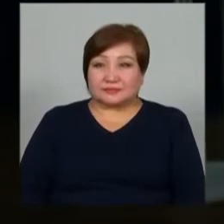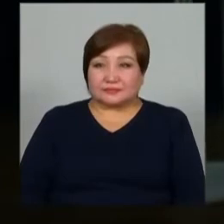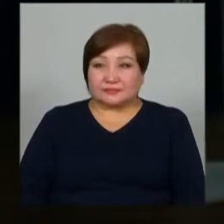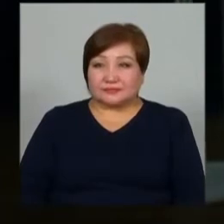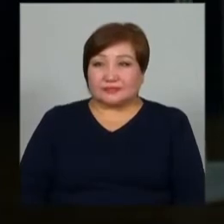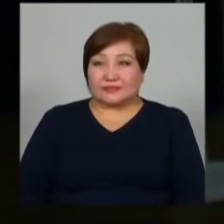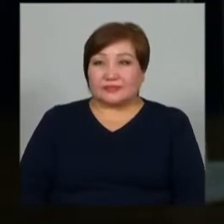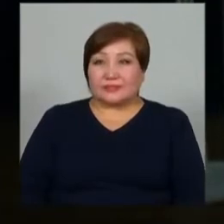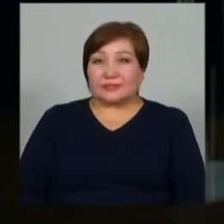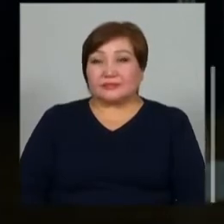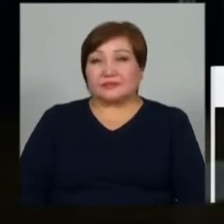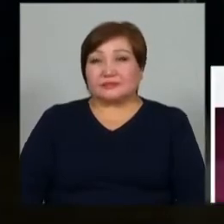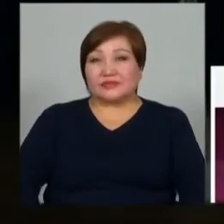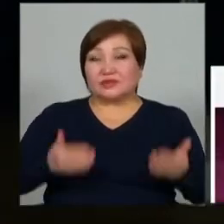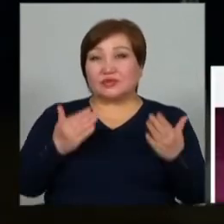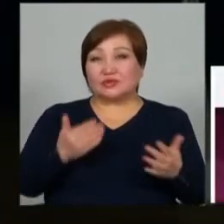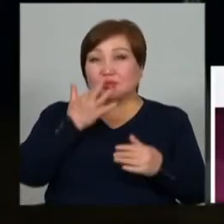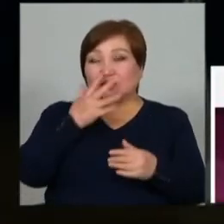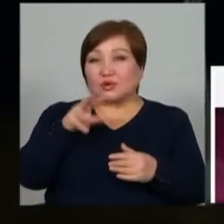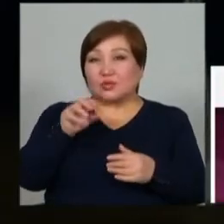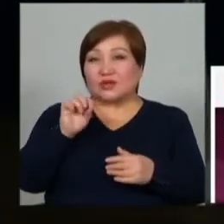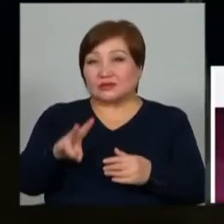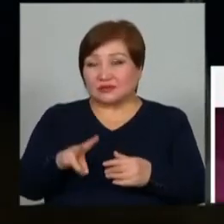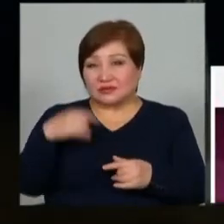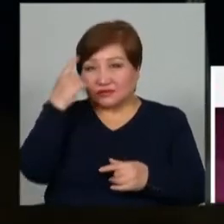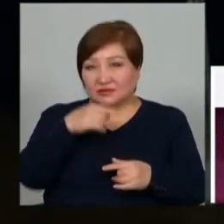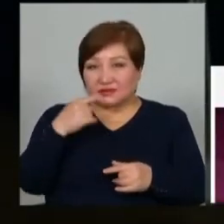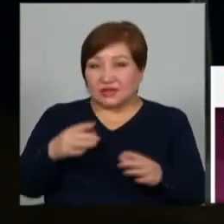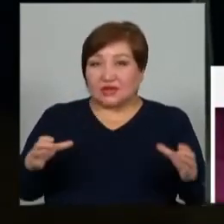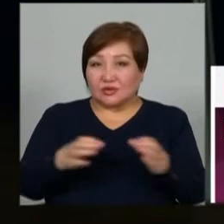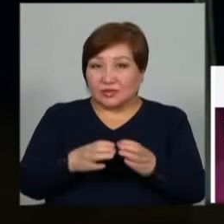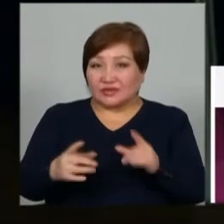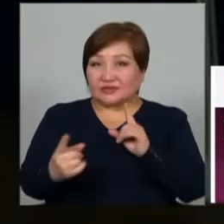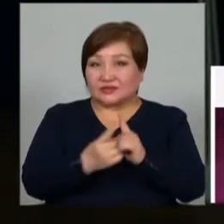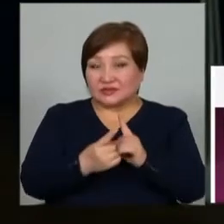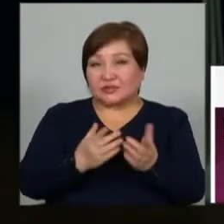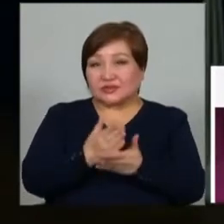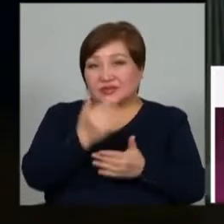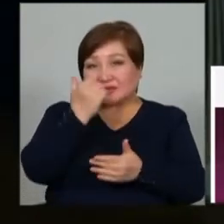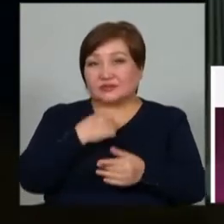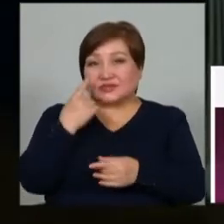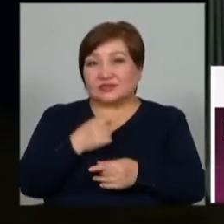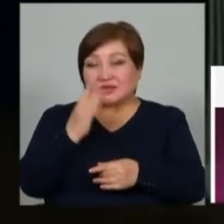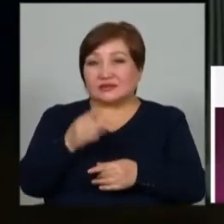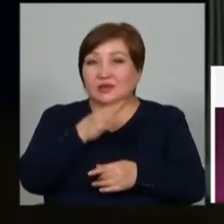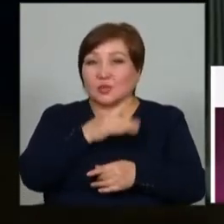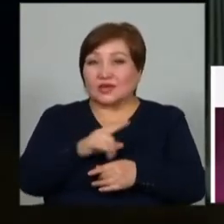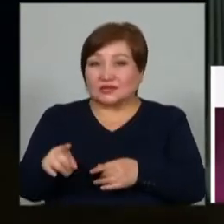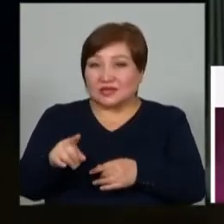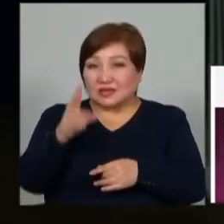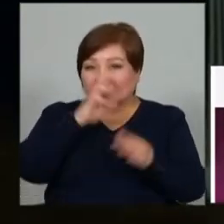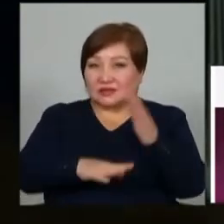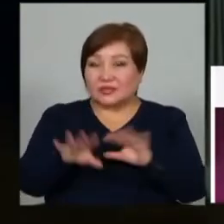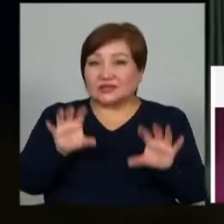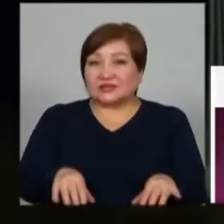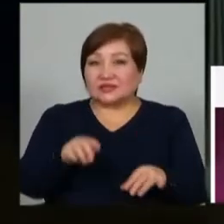Сегодня провел встречу. Бүгін ұлттық ұланның жеке құрамымен кездесіп, қызметіне алғыс білдірдік. Қазіргі уақытта ел президенті Қасым Жомарт